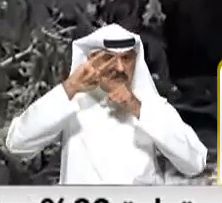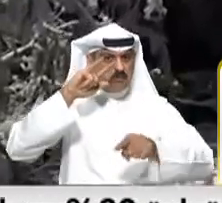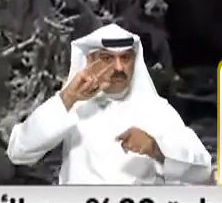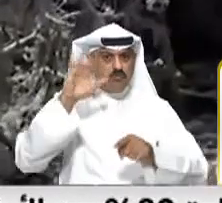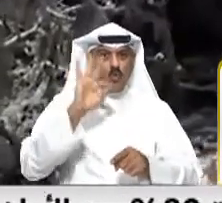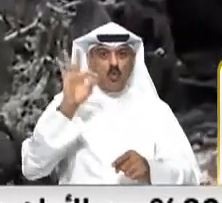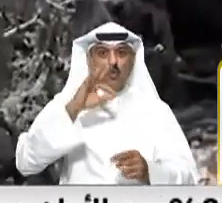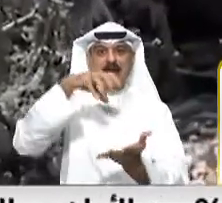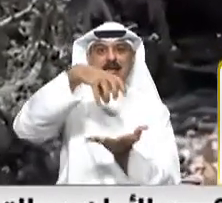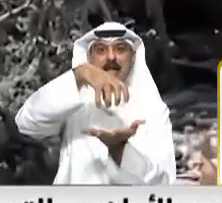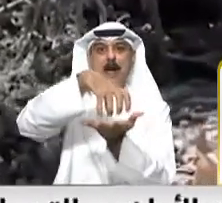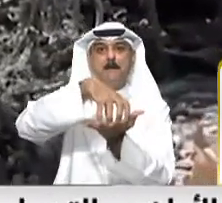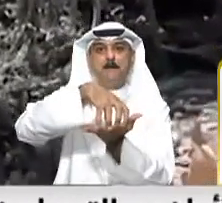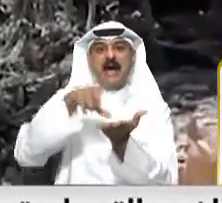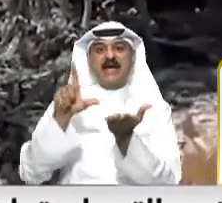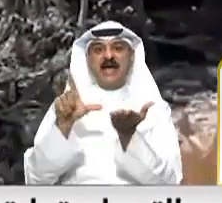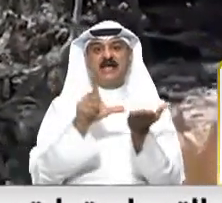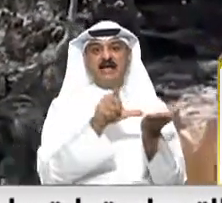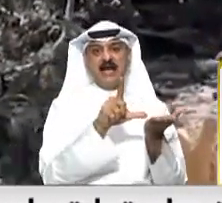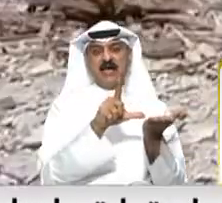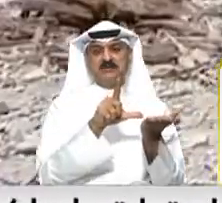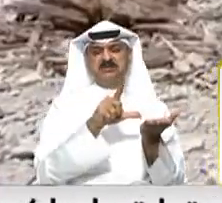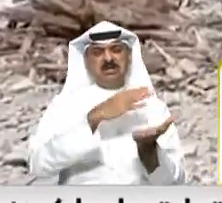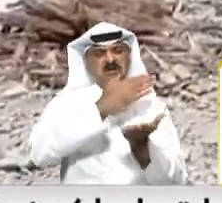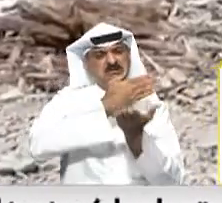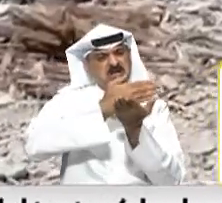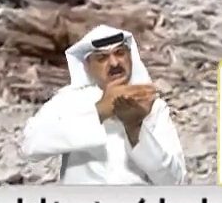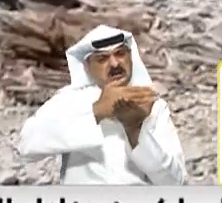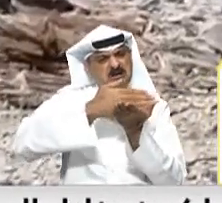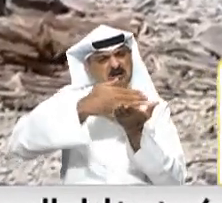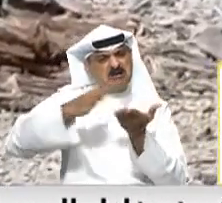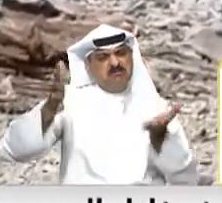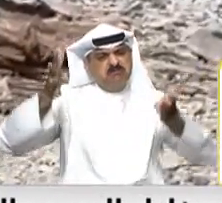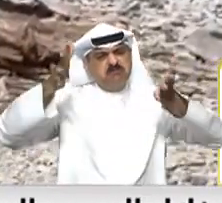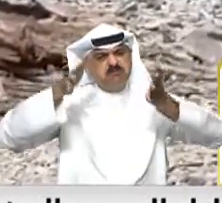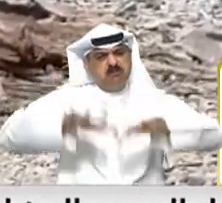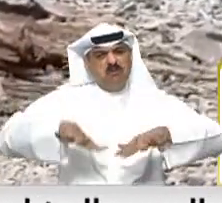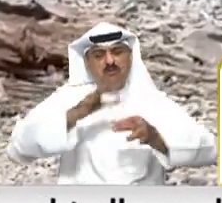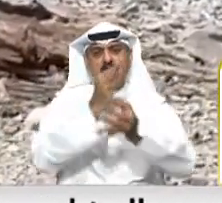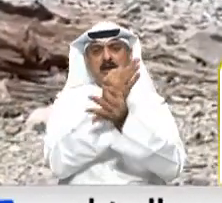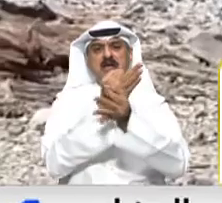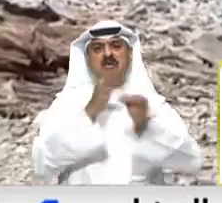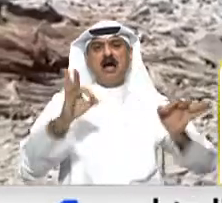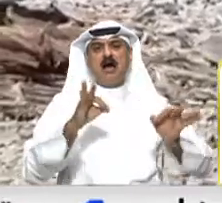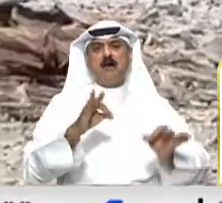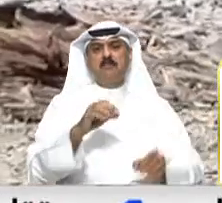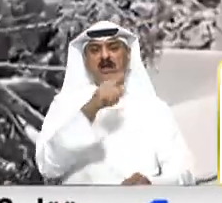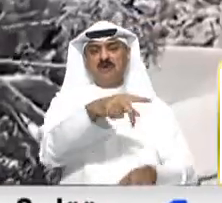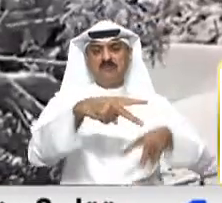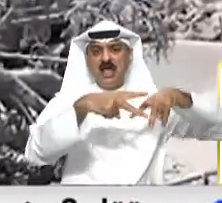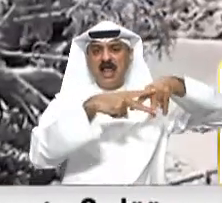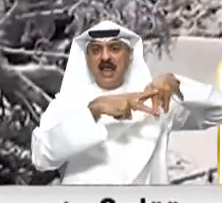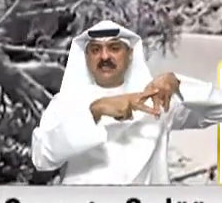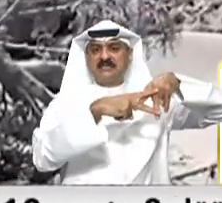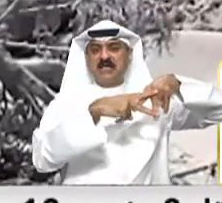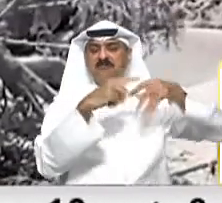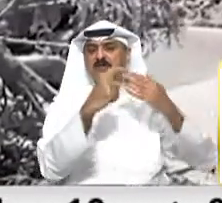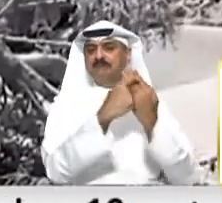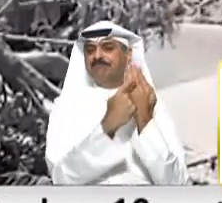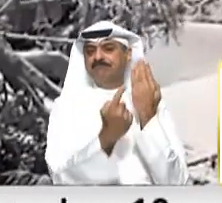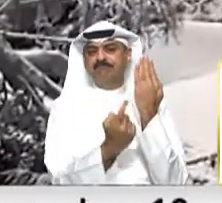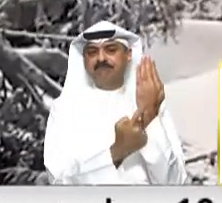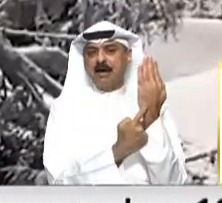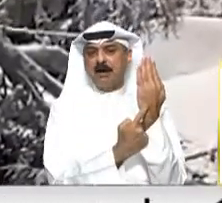الرئيسي في غزة وتسويته بالأرض حلقة جديدة في سلسلة التجاهل الصارخ للقانون